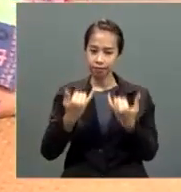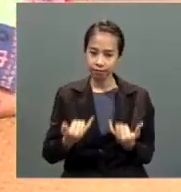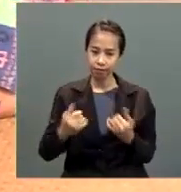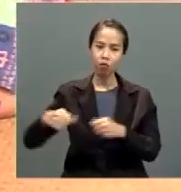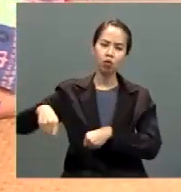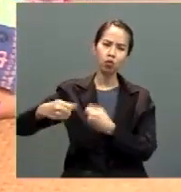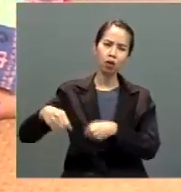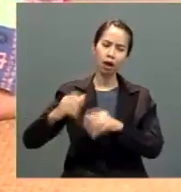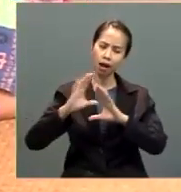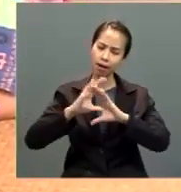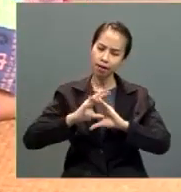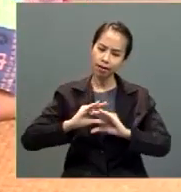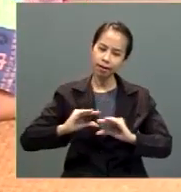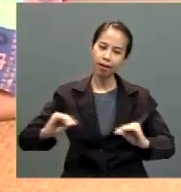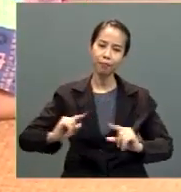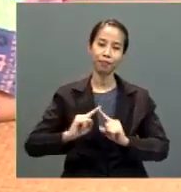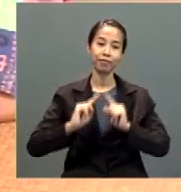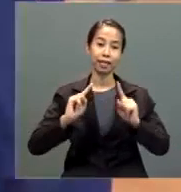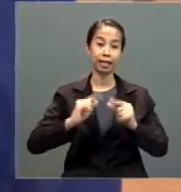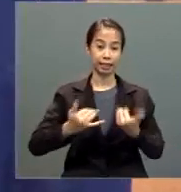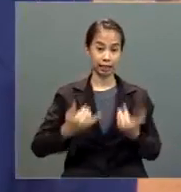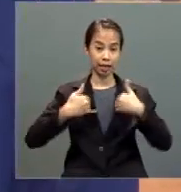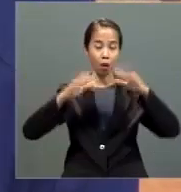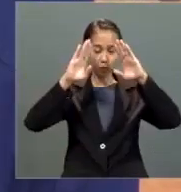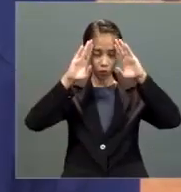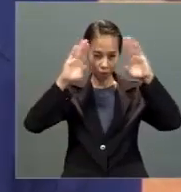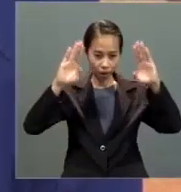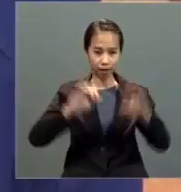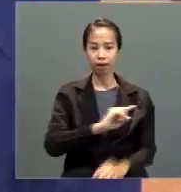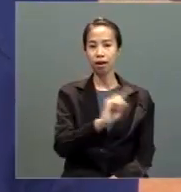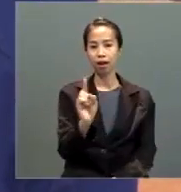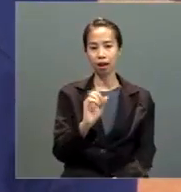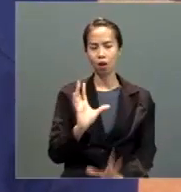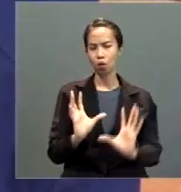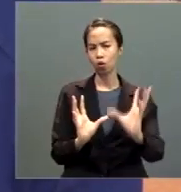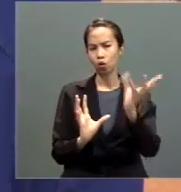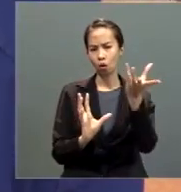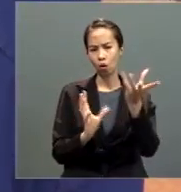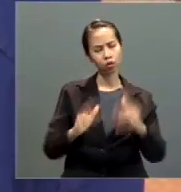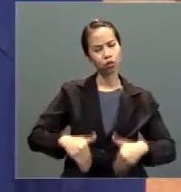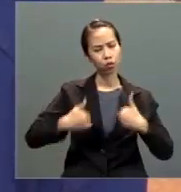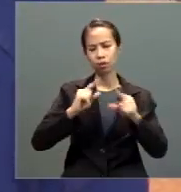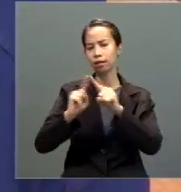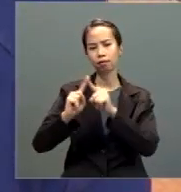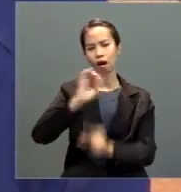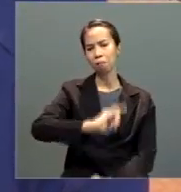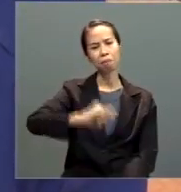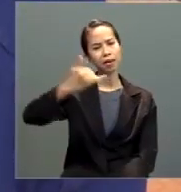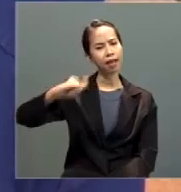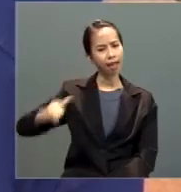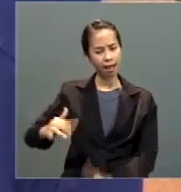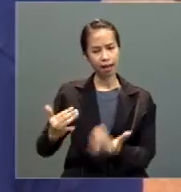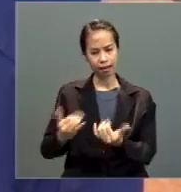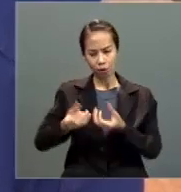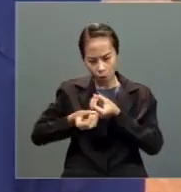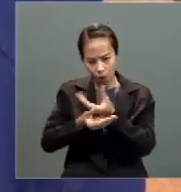านต์จะเงียบเหงาแต่ก็เป็นประสบการณ์ที่ทำให้ทุกคนรู้ถึงความไม่แน่นอนที่เกิดขึ้นในโลกพร้อมกับอวยพรให้คนไทยผ่านพ้นวิกฤตไป